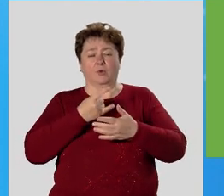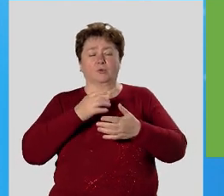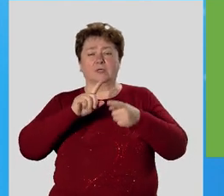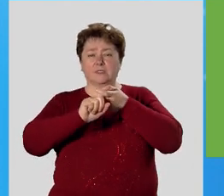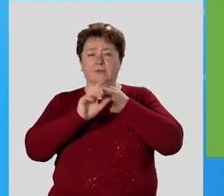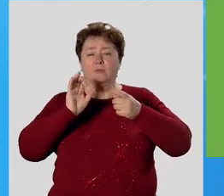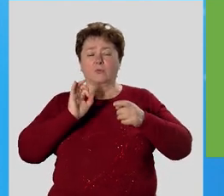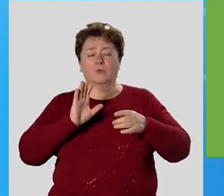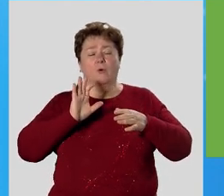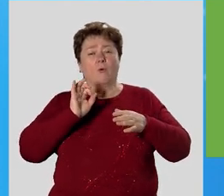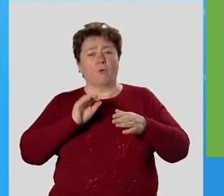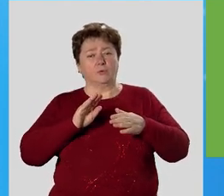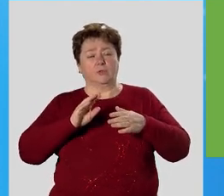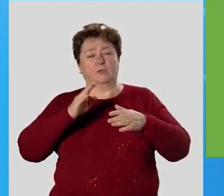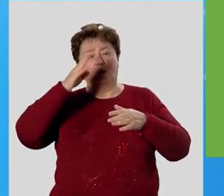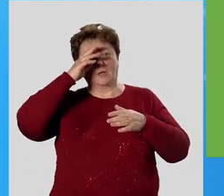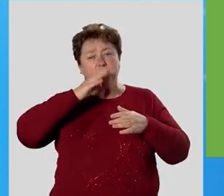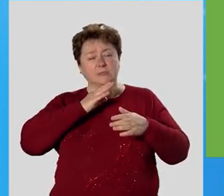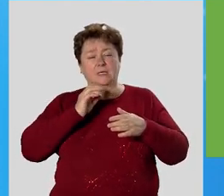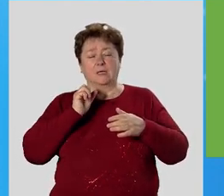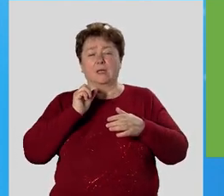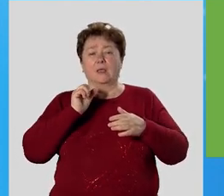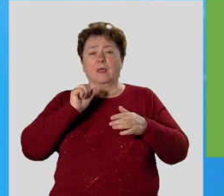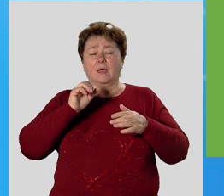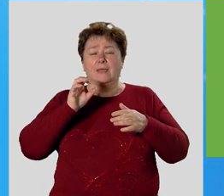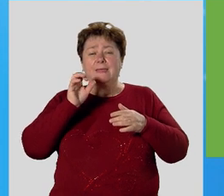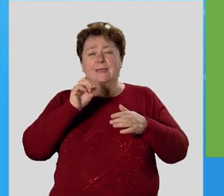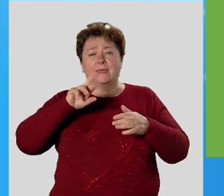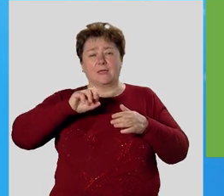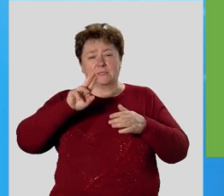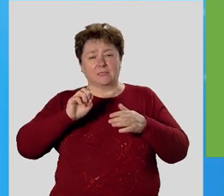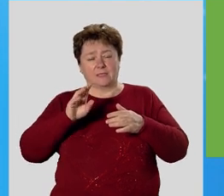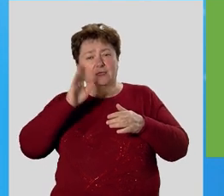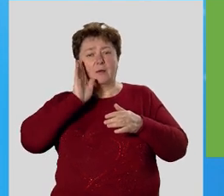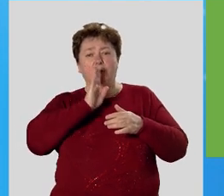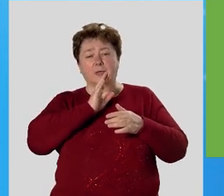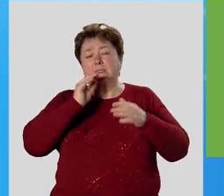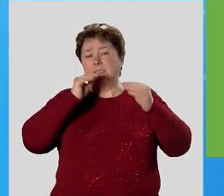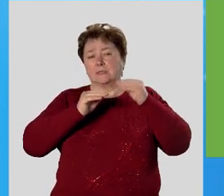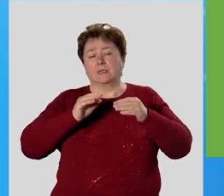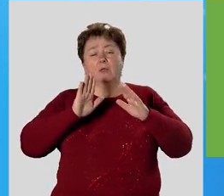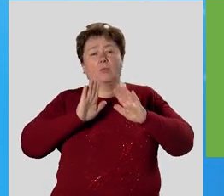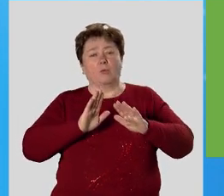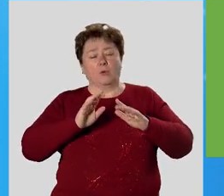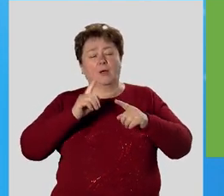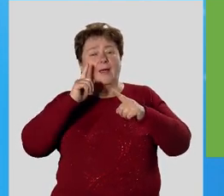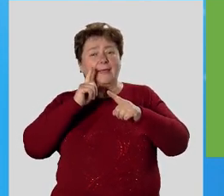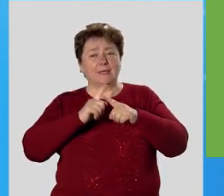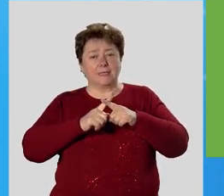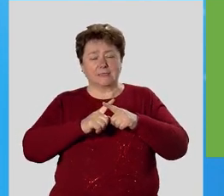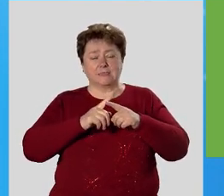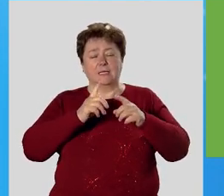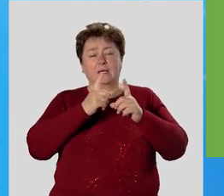зависит только от отца, так как яйцеклетка матери содержит только X-хромосому,